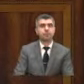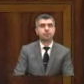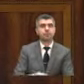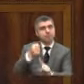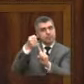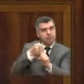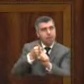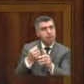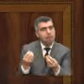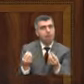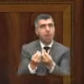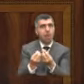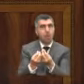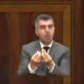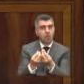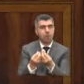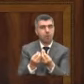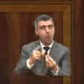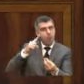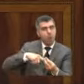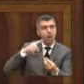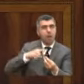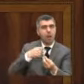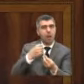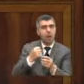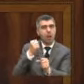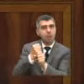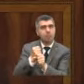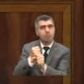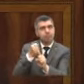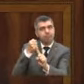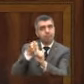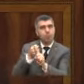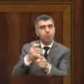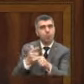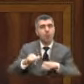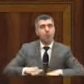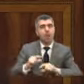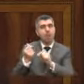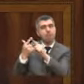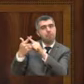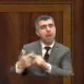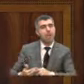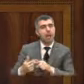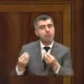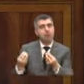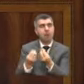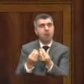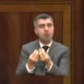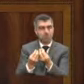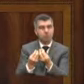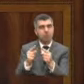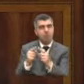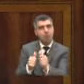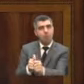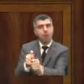كنشتغلوا يوميا في هذا الاتجاه باش يمكننا نعطيو يعني مواكبه